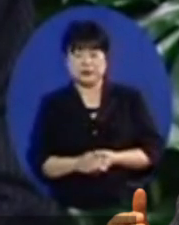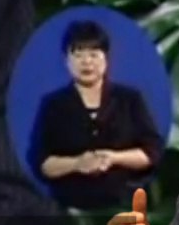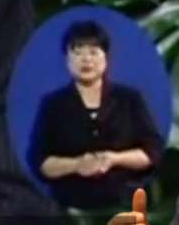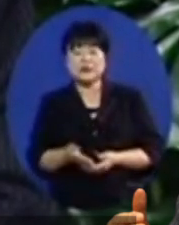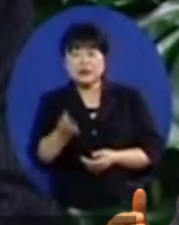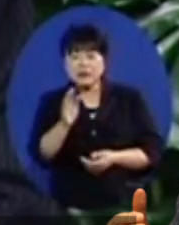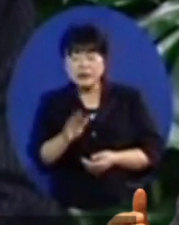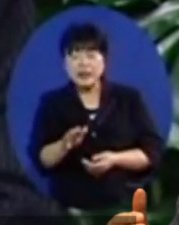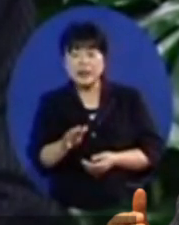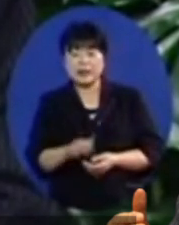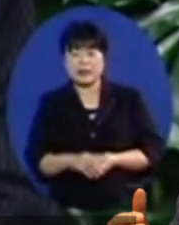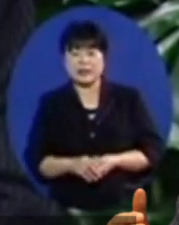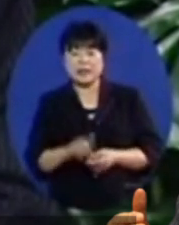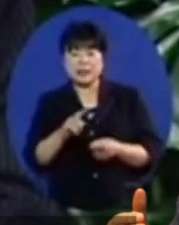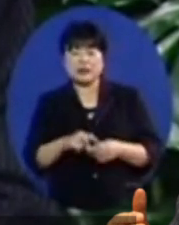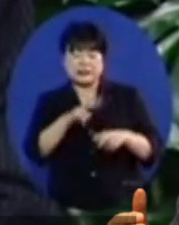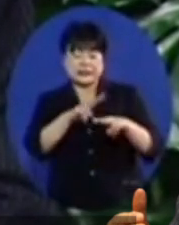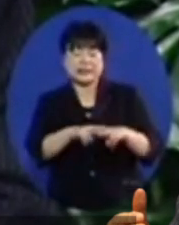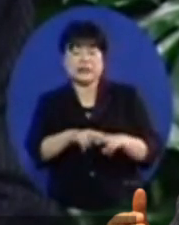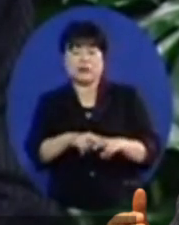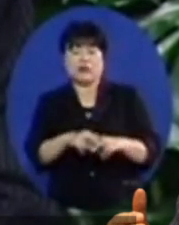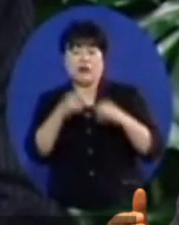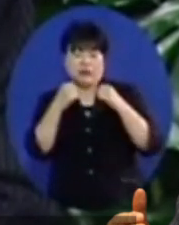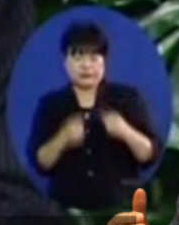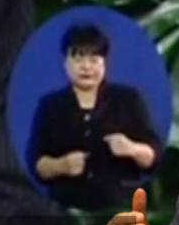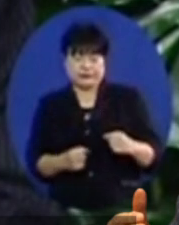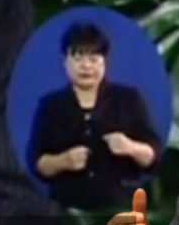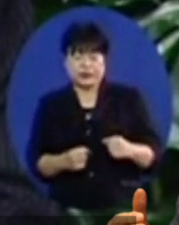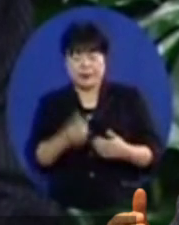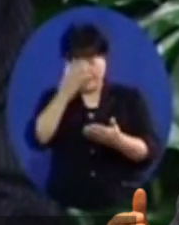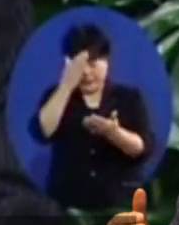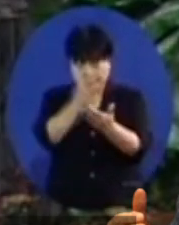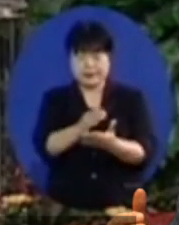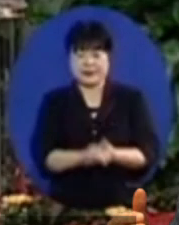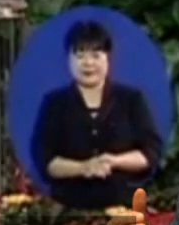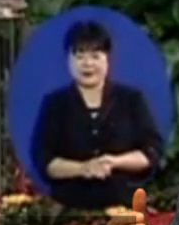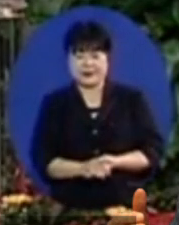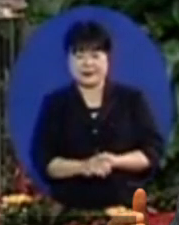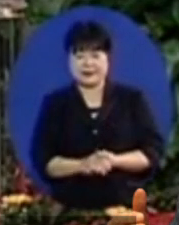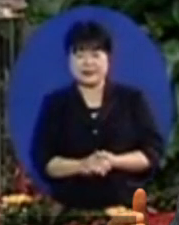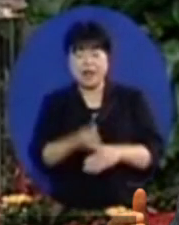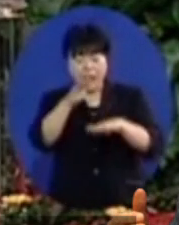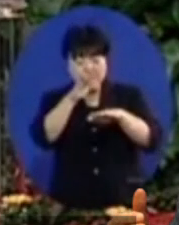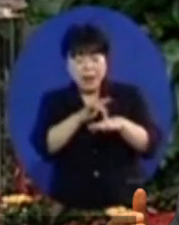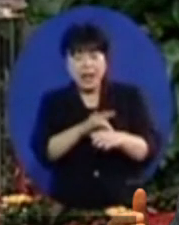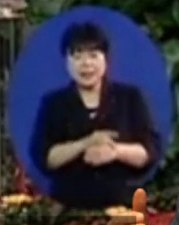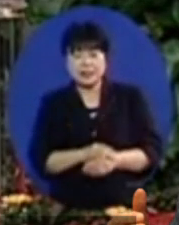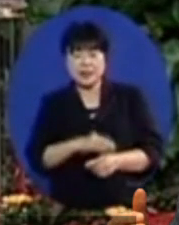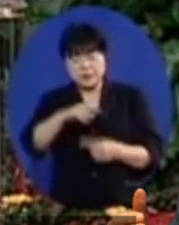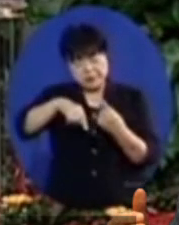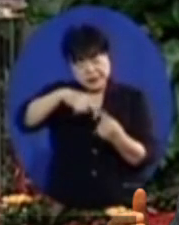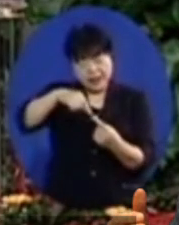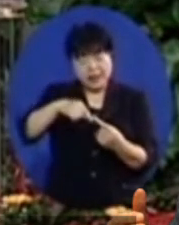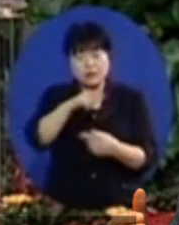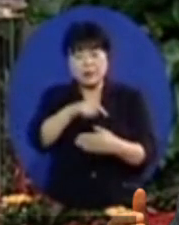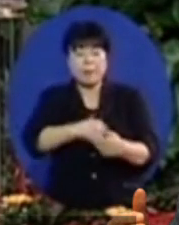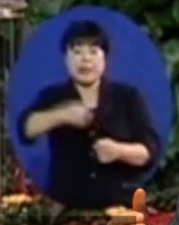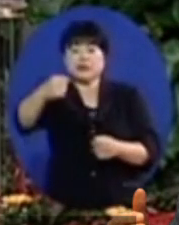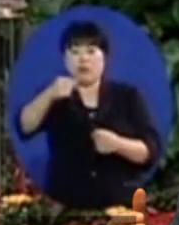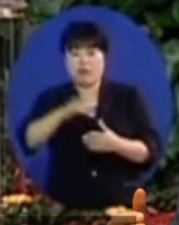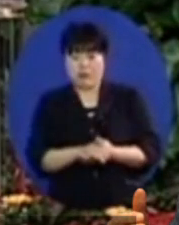것입니다. 여러분, 우리 마음은 하나님께서 주신 보배입니다. 마귀는 그럴듯한 이유를 들어 우리 마음을